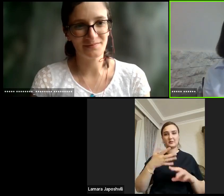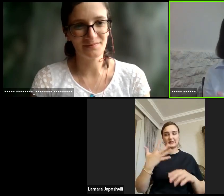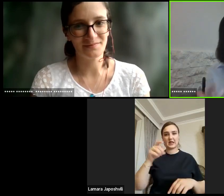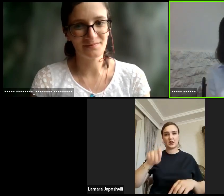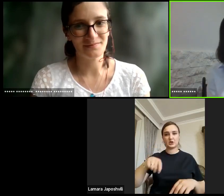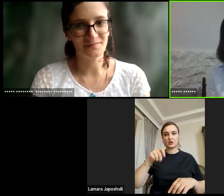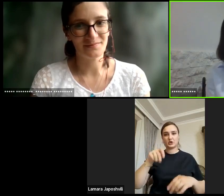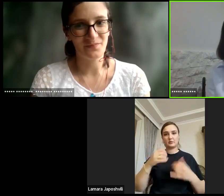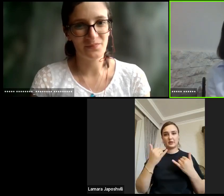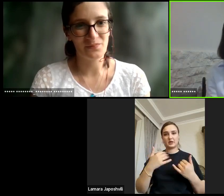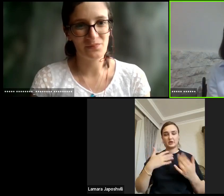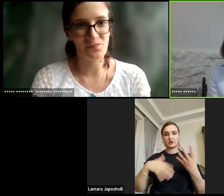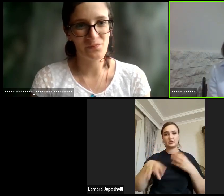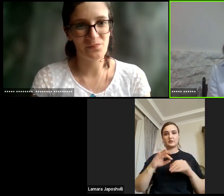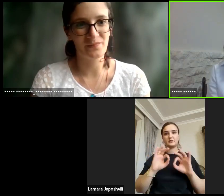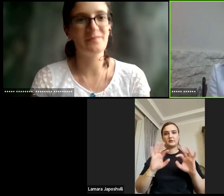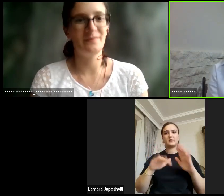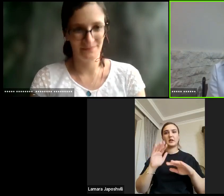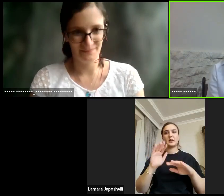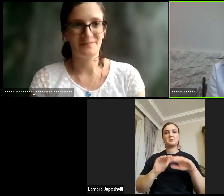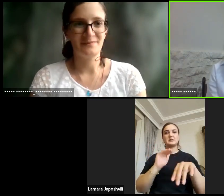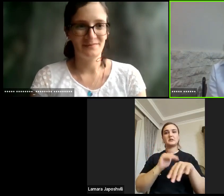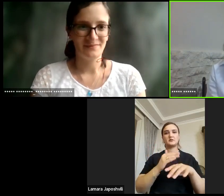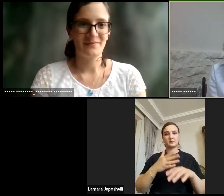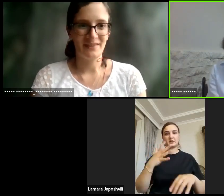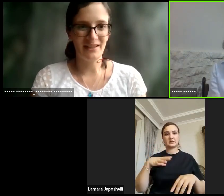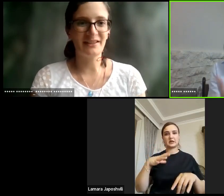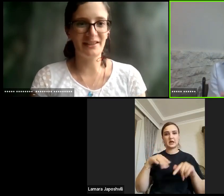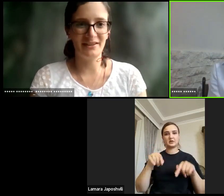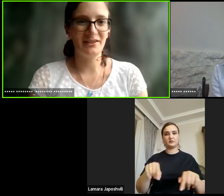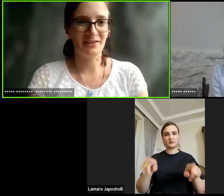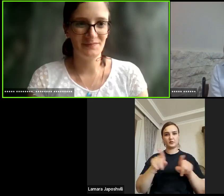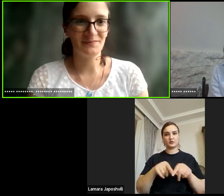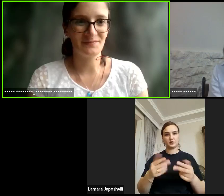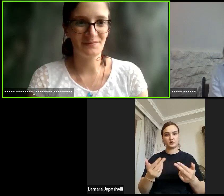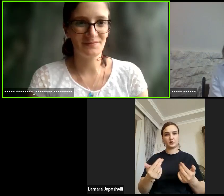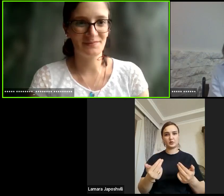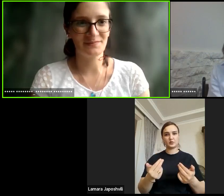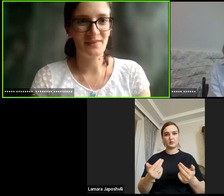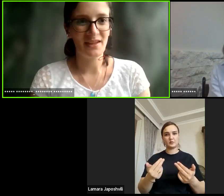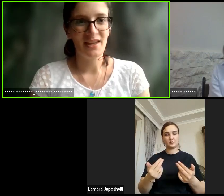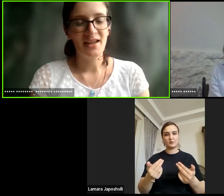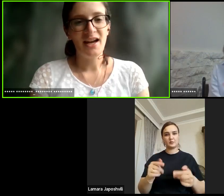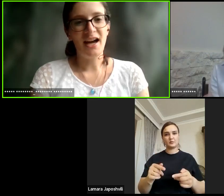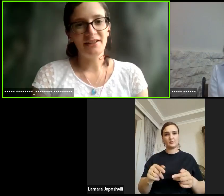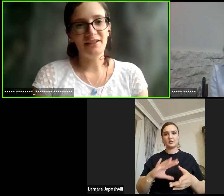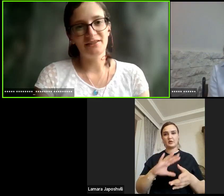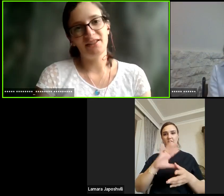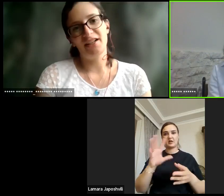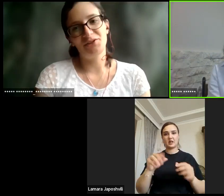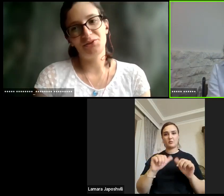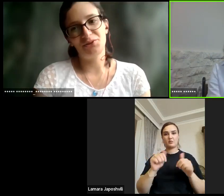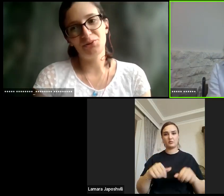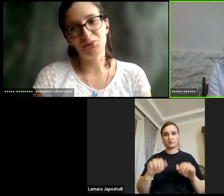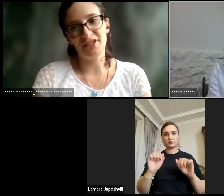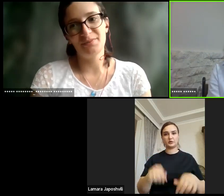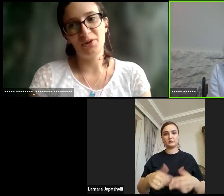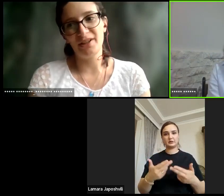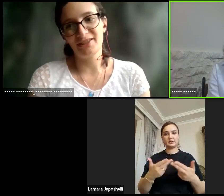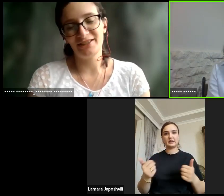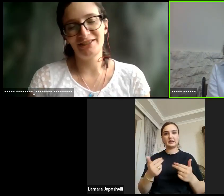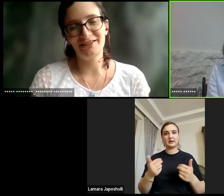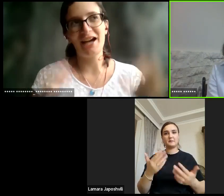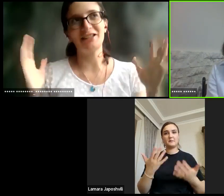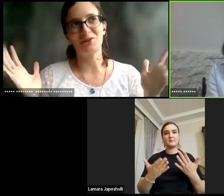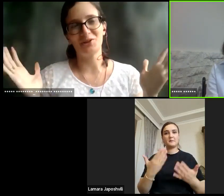ახლა ჩვენ ვყვებით, მისაწვდომი არის ალბათ ქართულ ბაზარზე, ხო ისეა? ყველა ტიპი შეუძლიათ შეიცინოს. აი თუნდაც